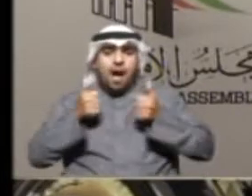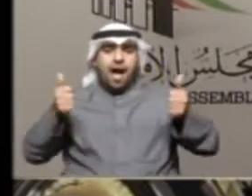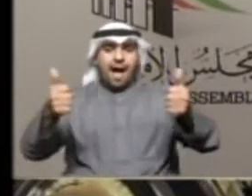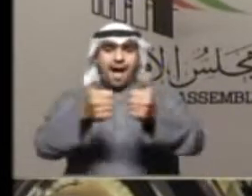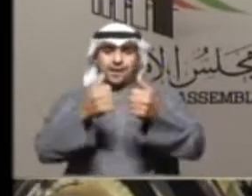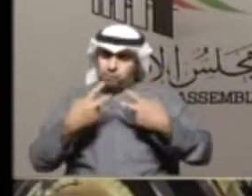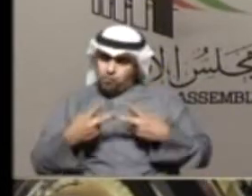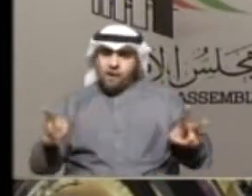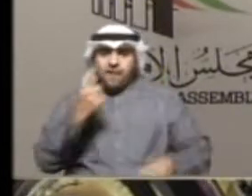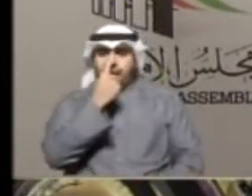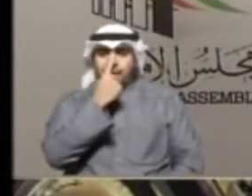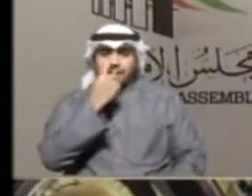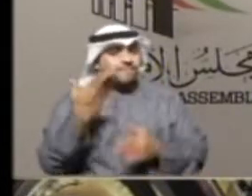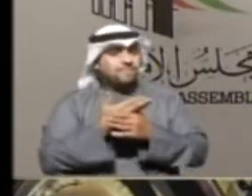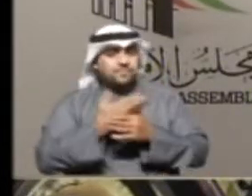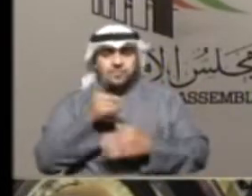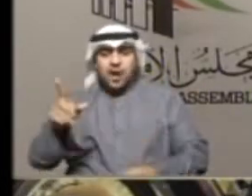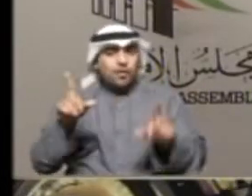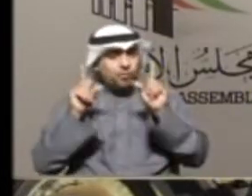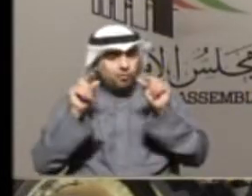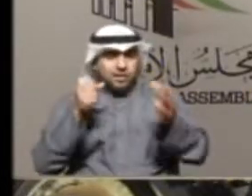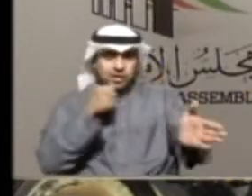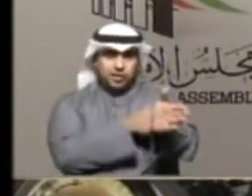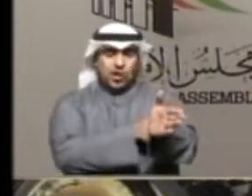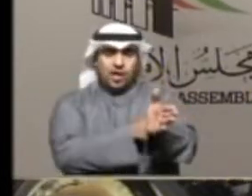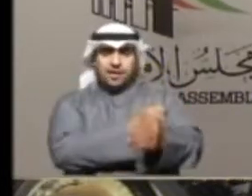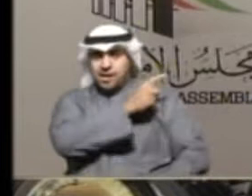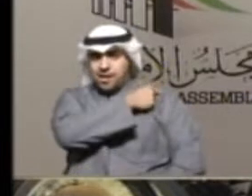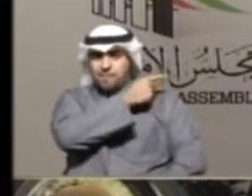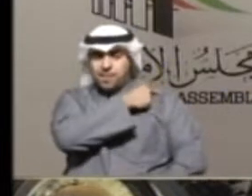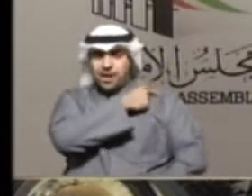حاصلين على التميز، وأيضا إذا كان هناك حضور للتخرج